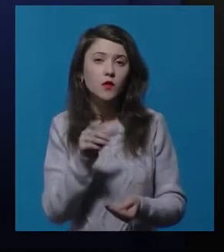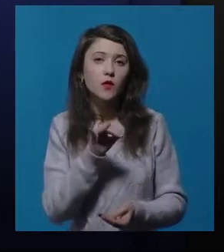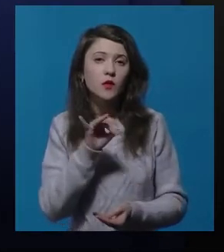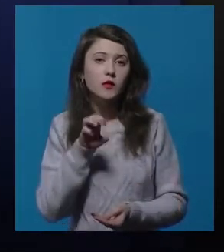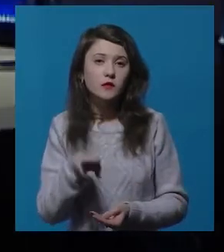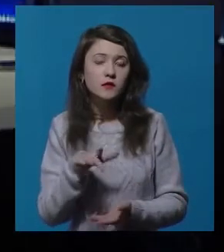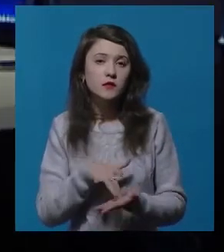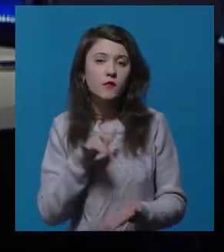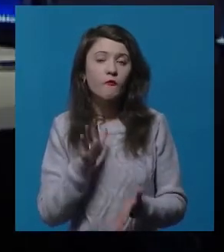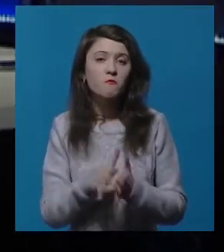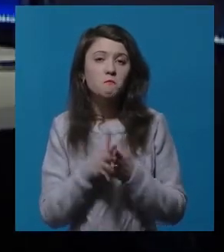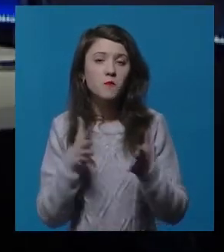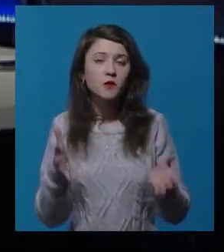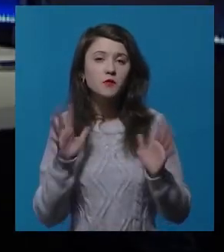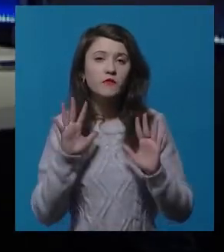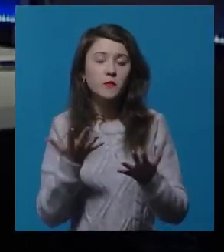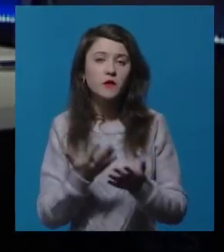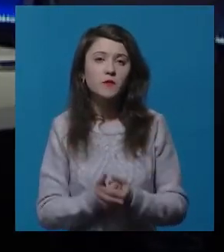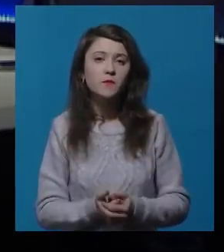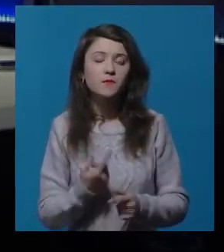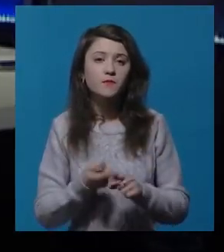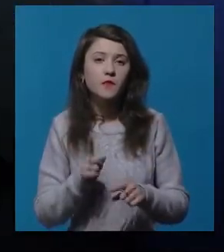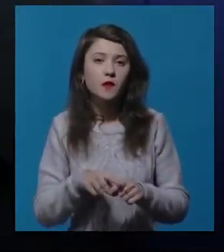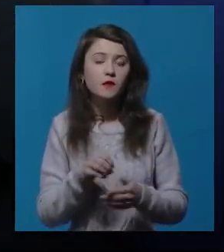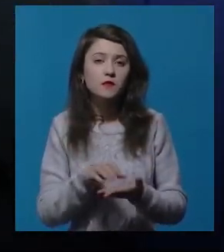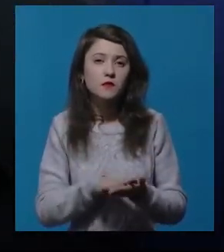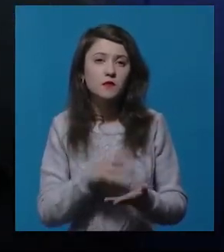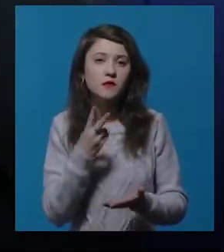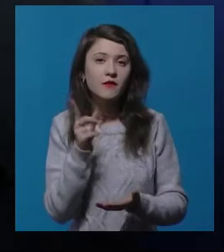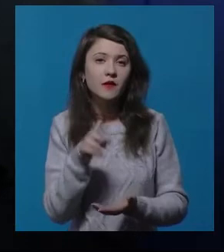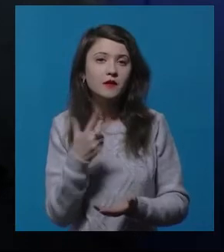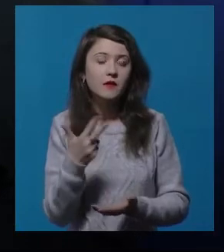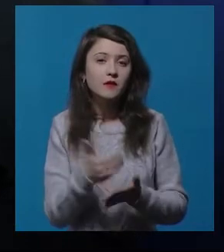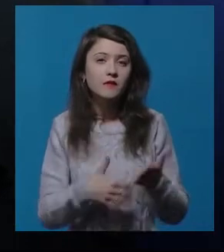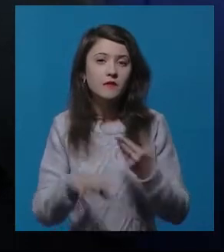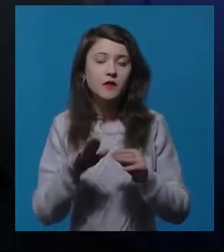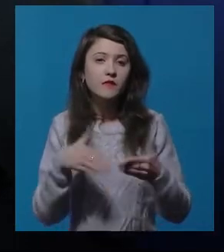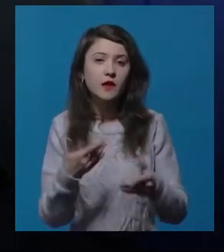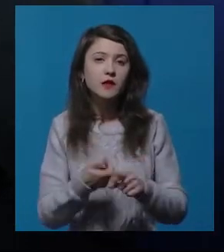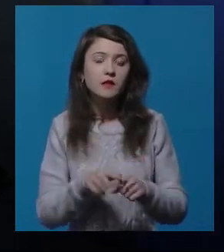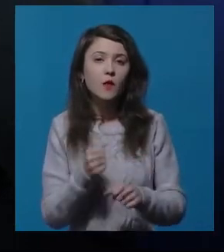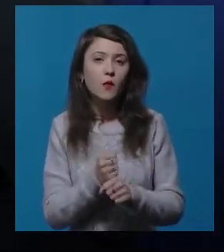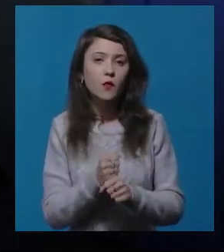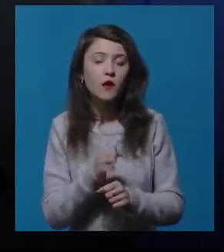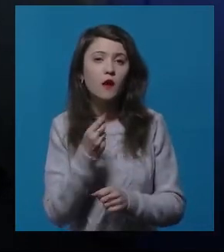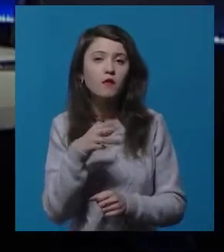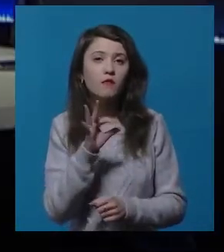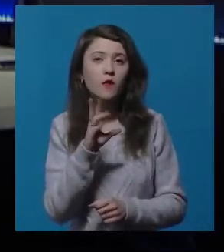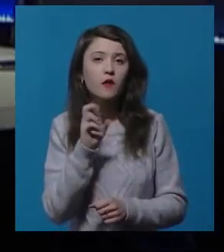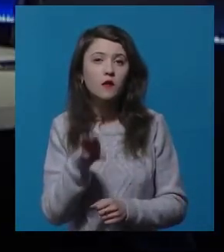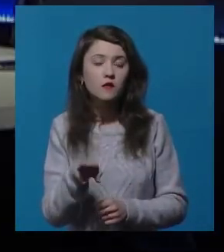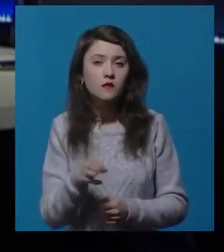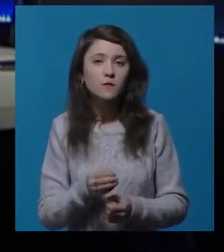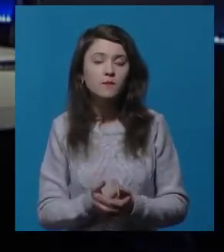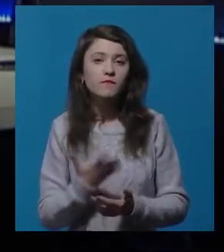В більшості випадків, і це складає 2/3 від всіх звернень, майже це робота адвокатів, які в